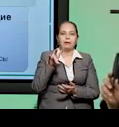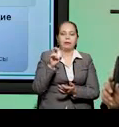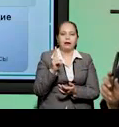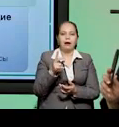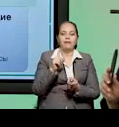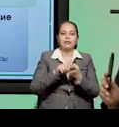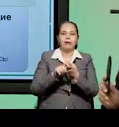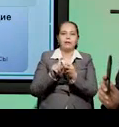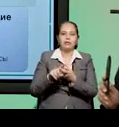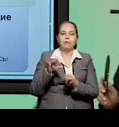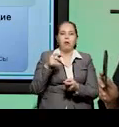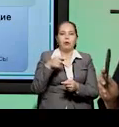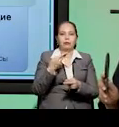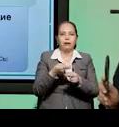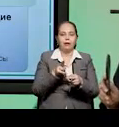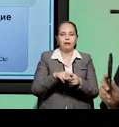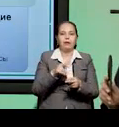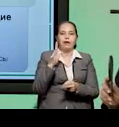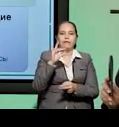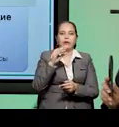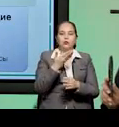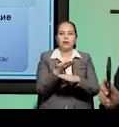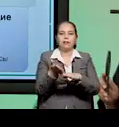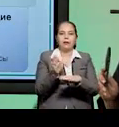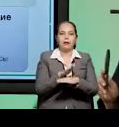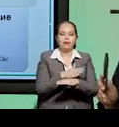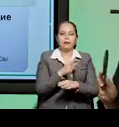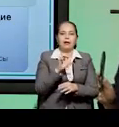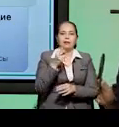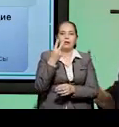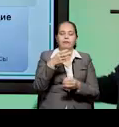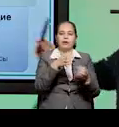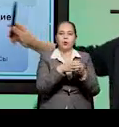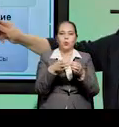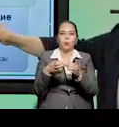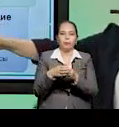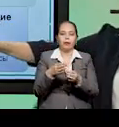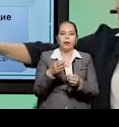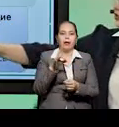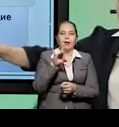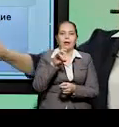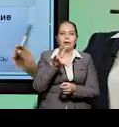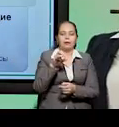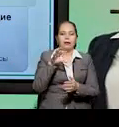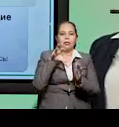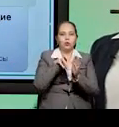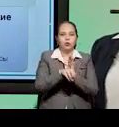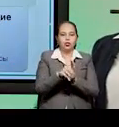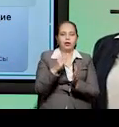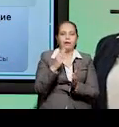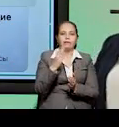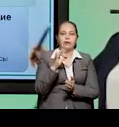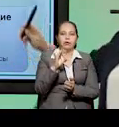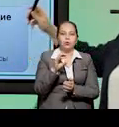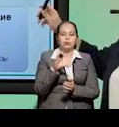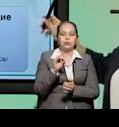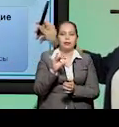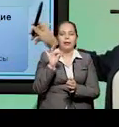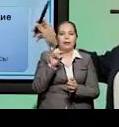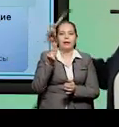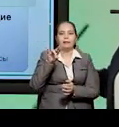В зависимости от этого вирусы делятся на две группы – РНК-содержащие вирусы